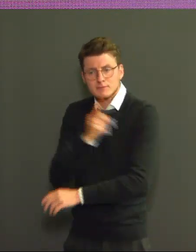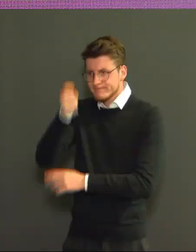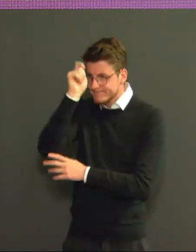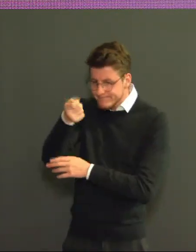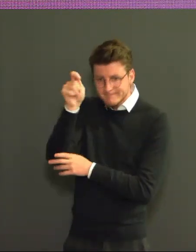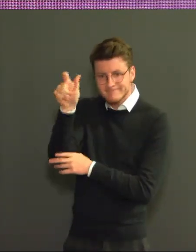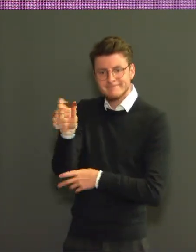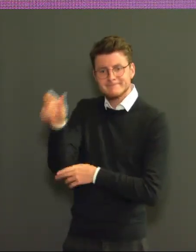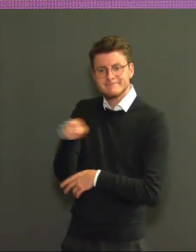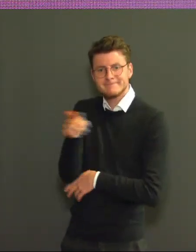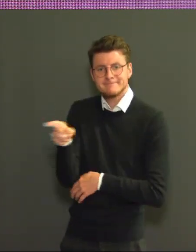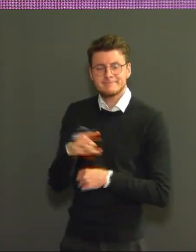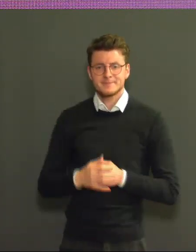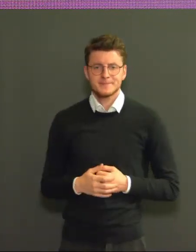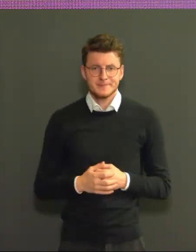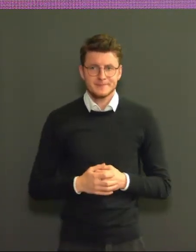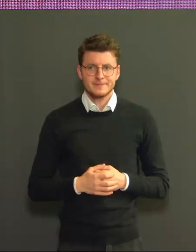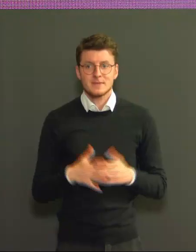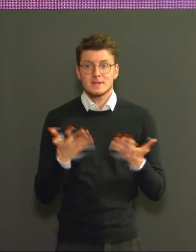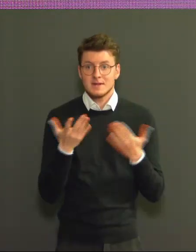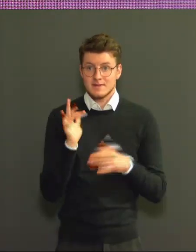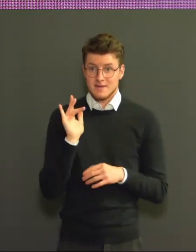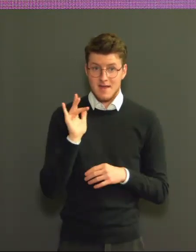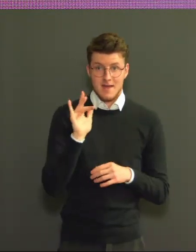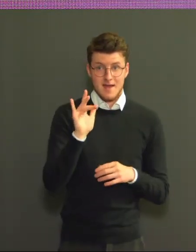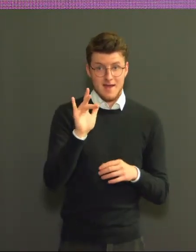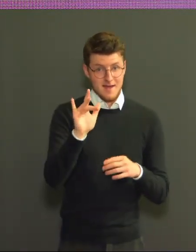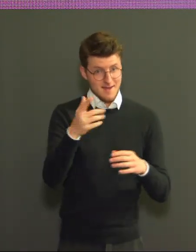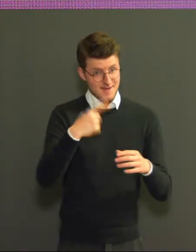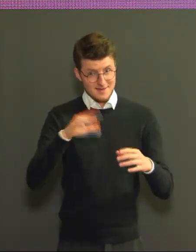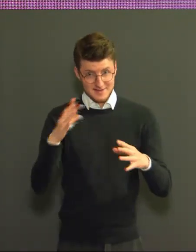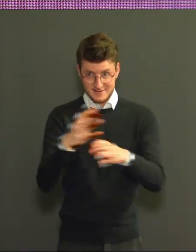We zijn er bijna samen door, maar nog niet helemaal.